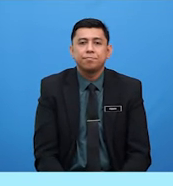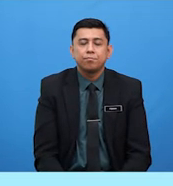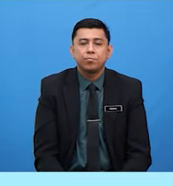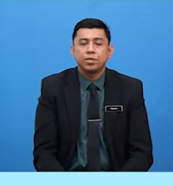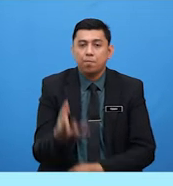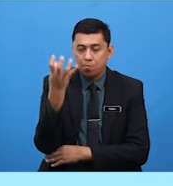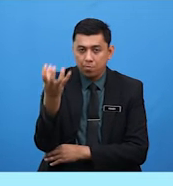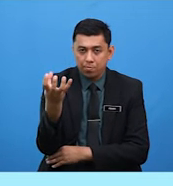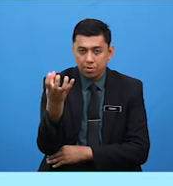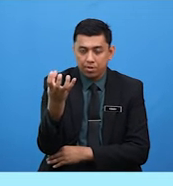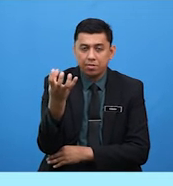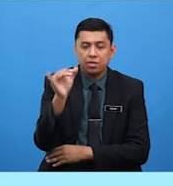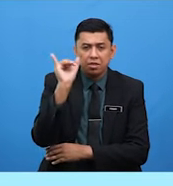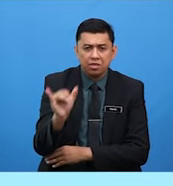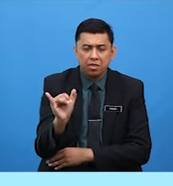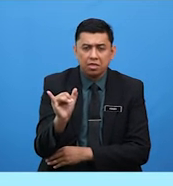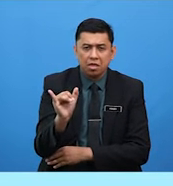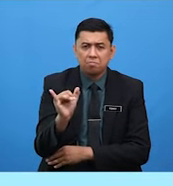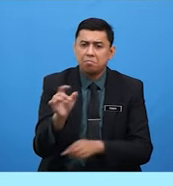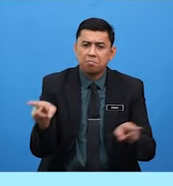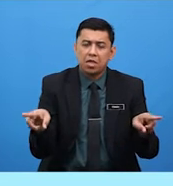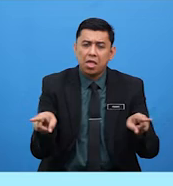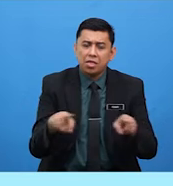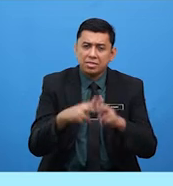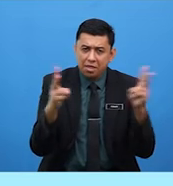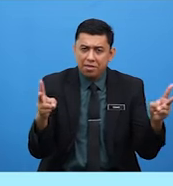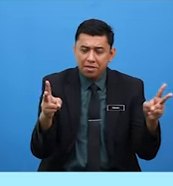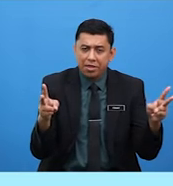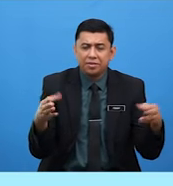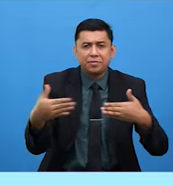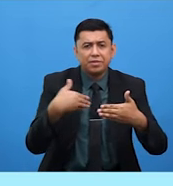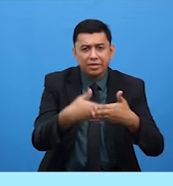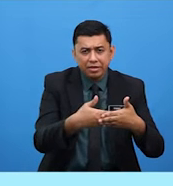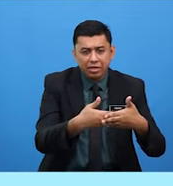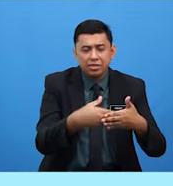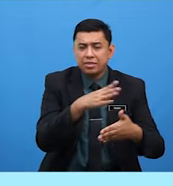Pepejal mempunyai susunan zarah yang sangat rapat dan ruang antara zarah yang kecil.